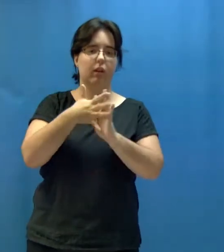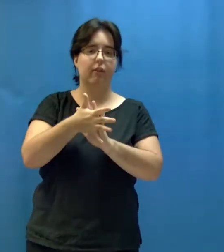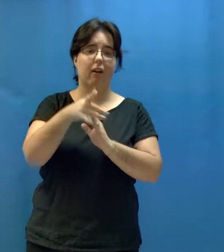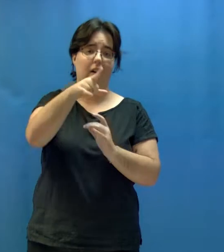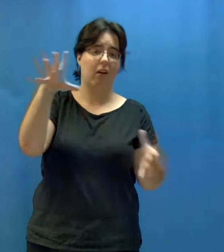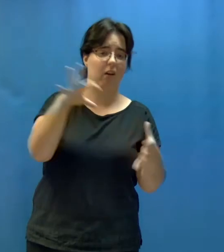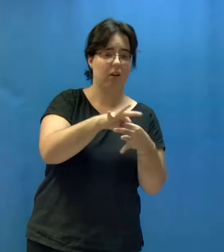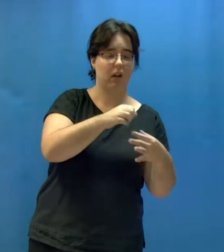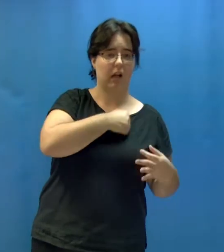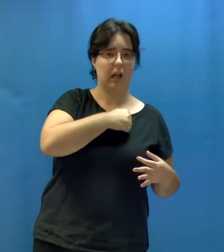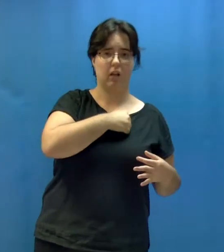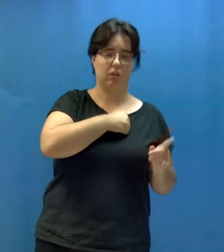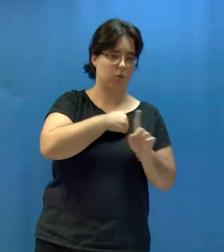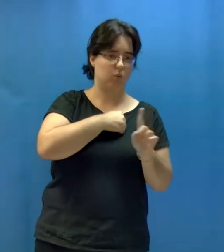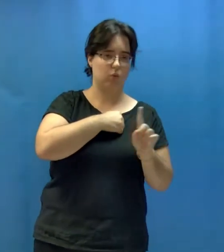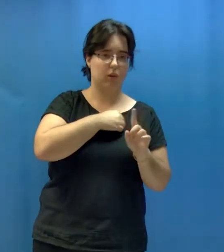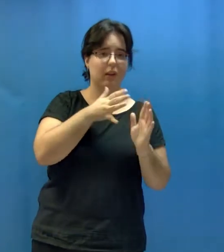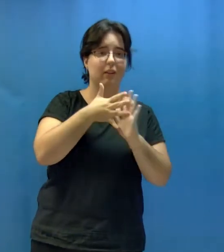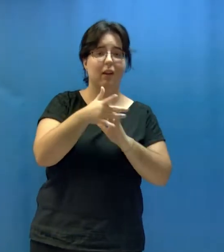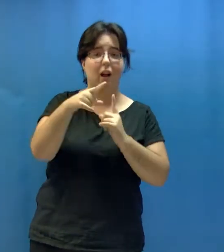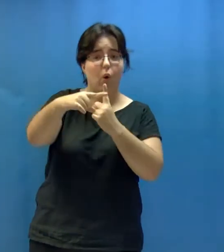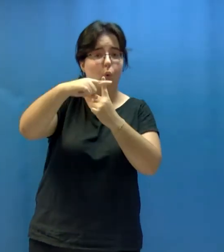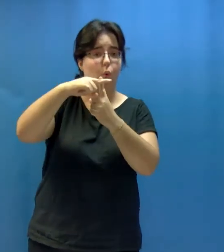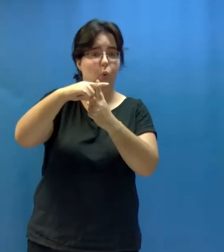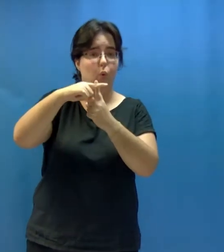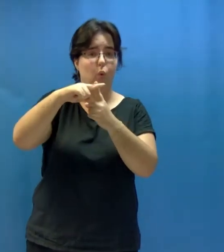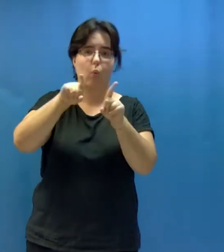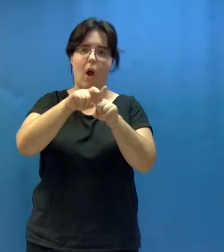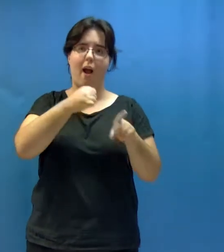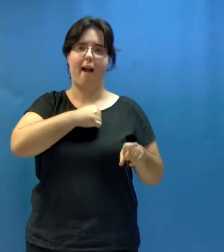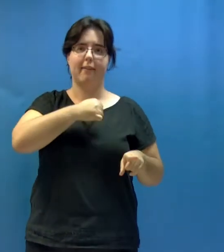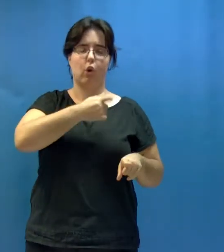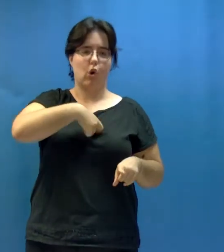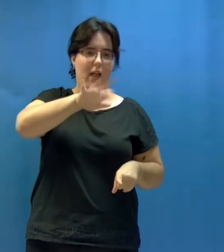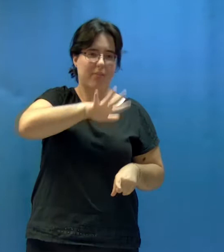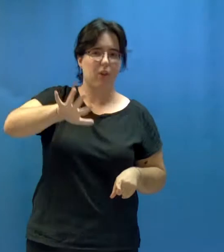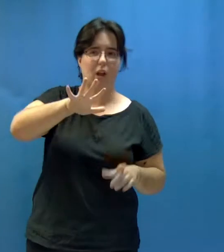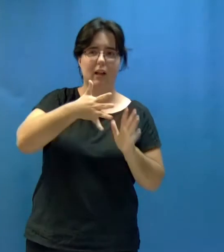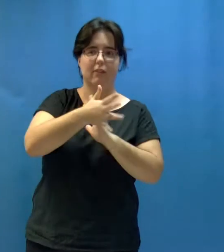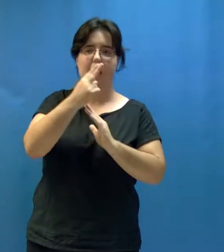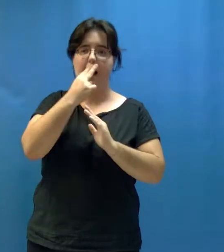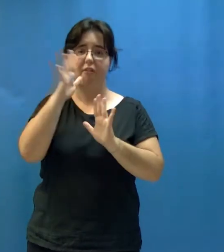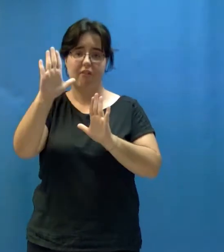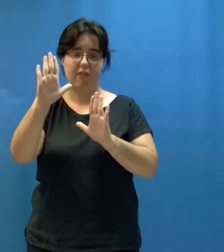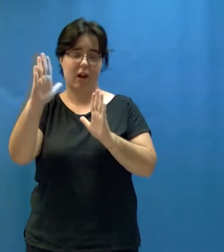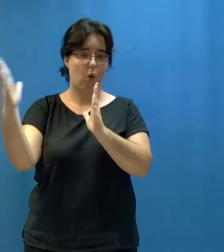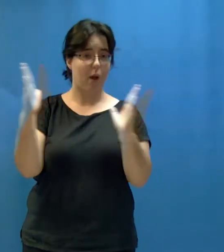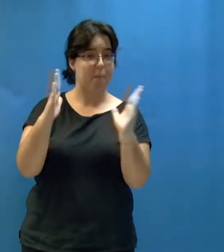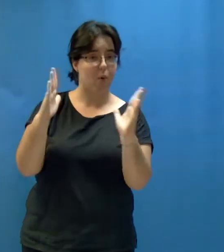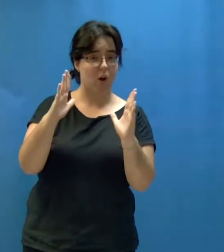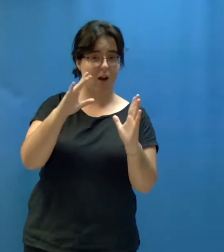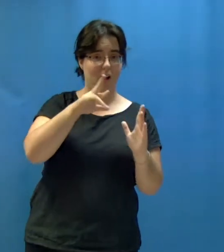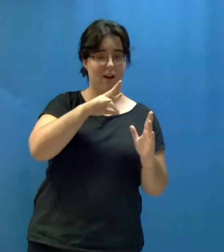cristianisme. I sa creu el que representa és el nacionalcatolicisme i sa part de l'Església que se va liar en Franco i va ser còmplice dels seus